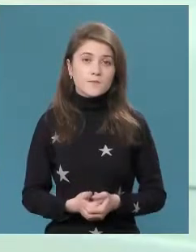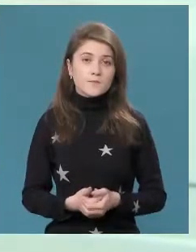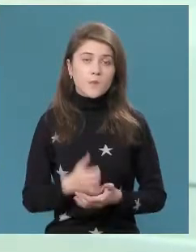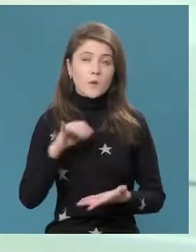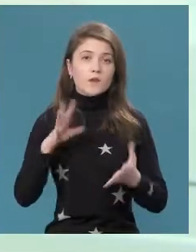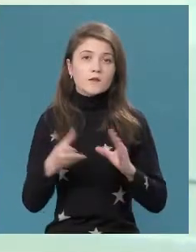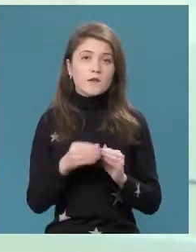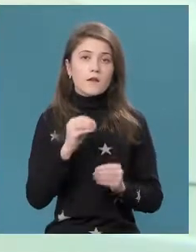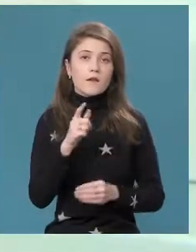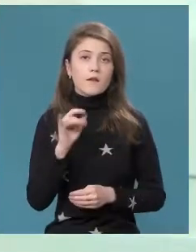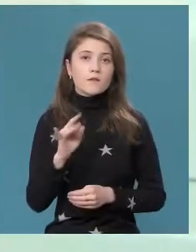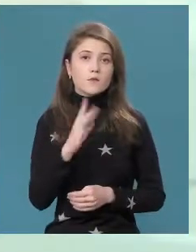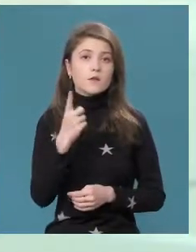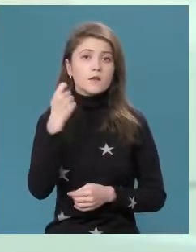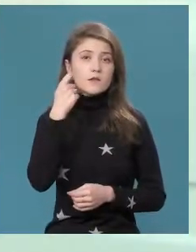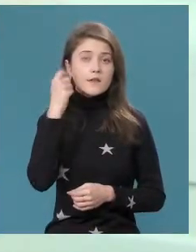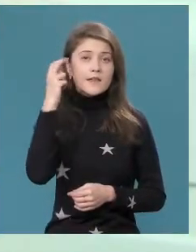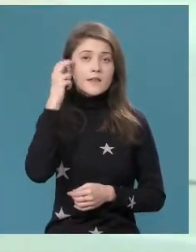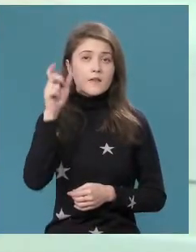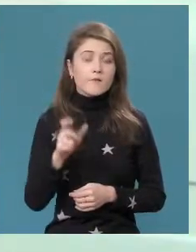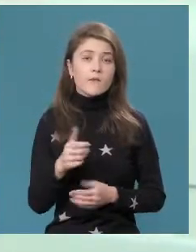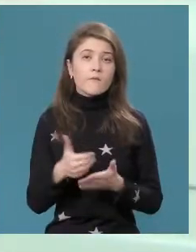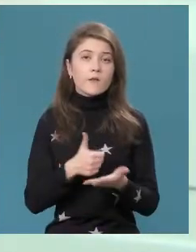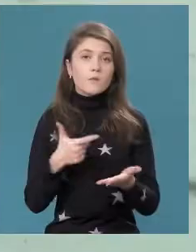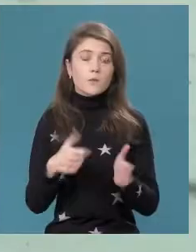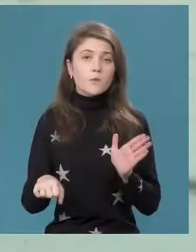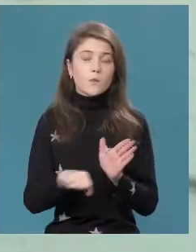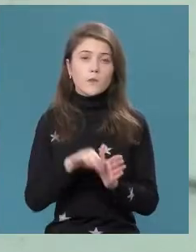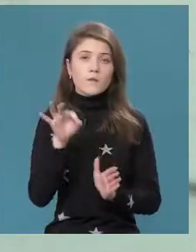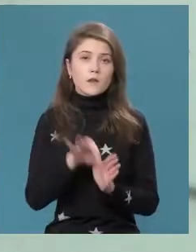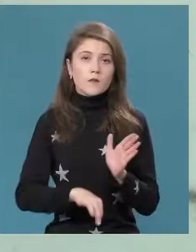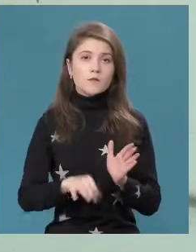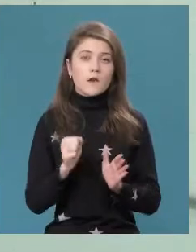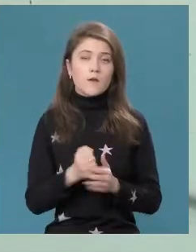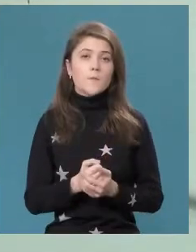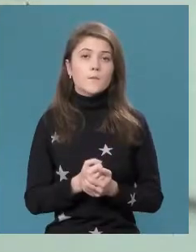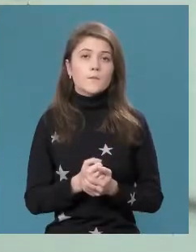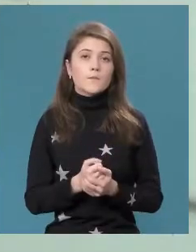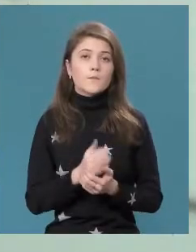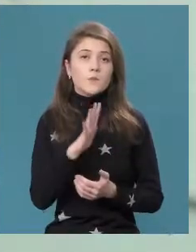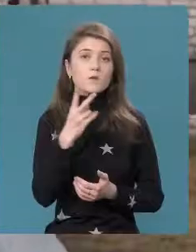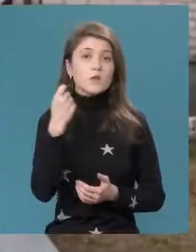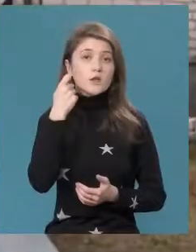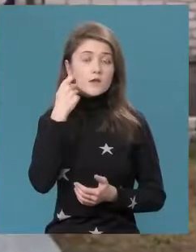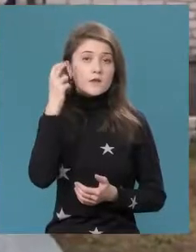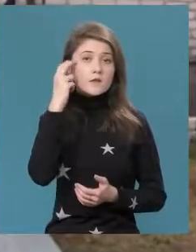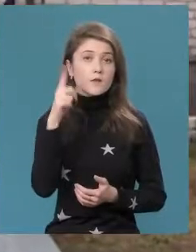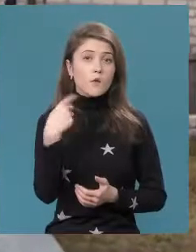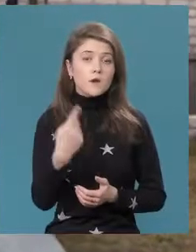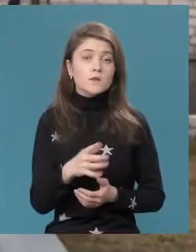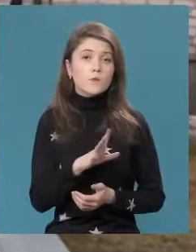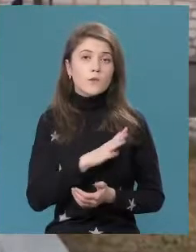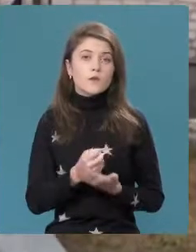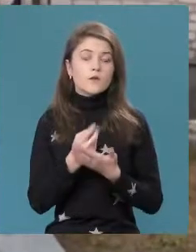єгер, 41-річний киянин, від пострілу загинув на місці. А мисливця, 52-річного жителя Київської області, було доставлено